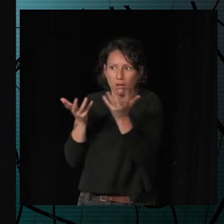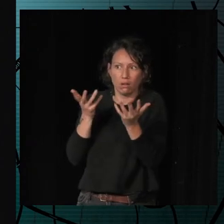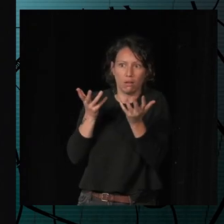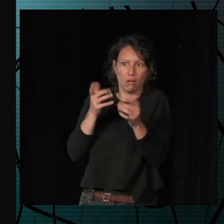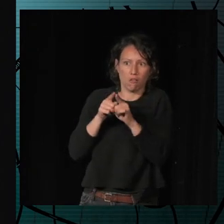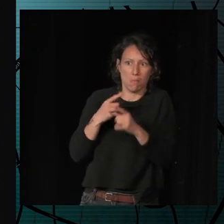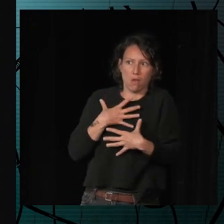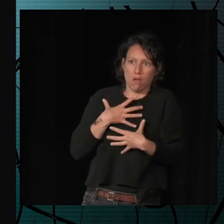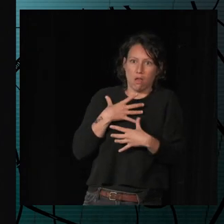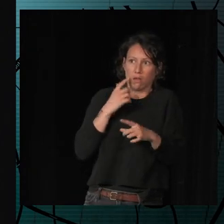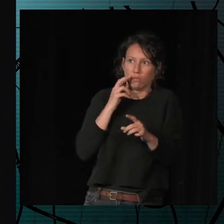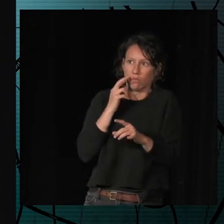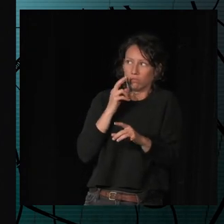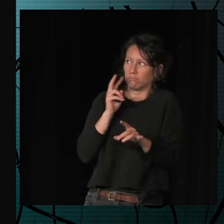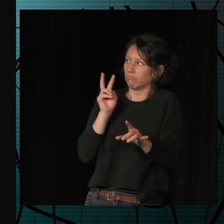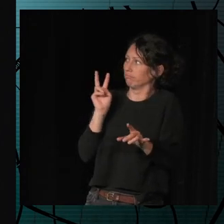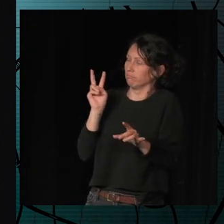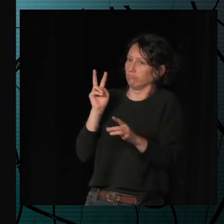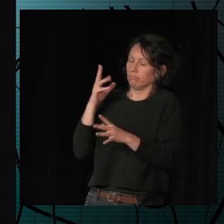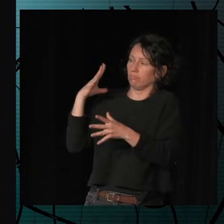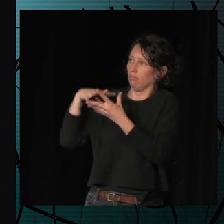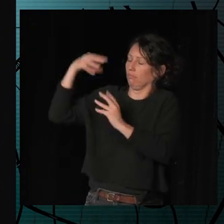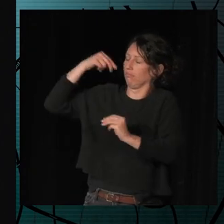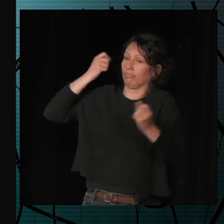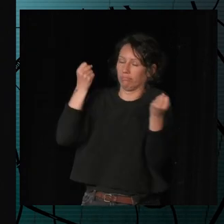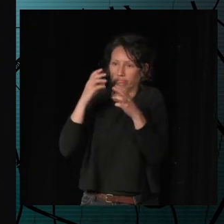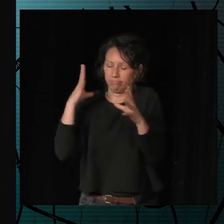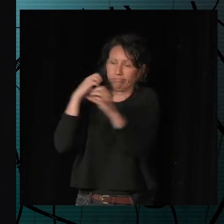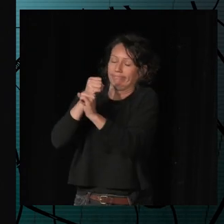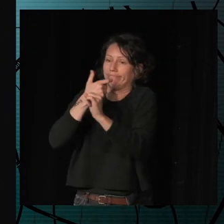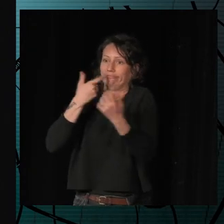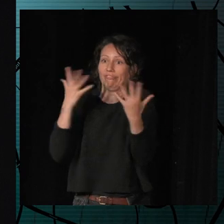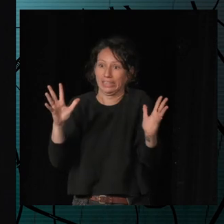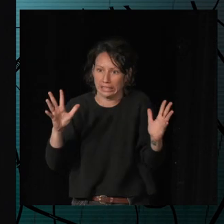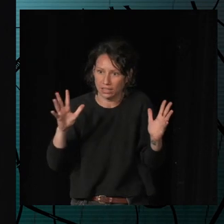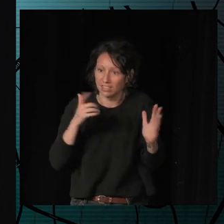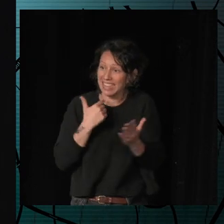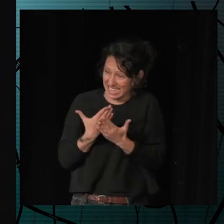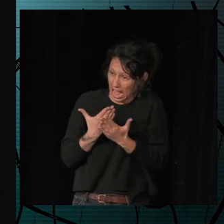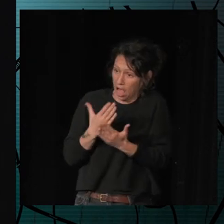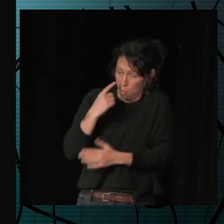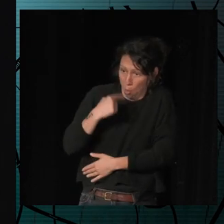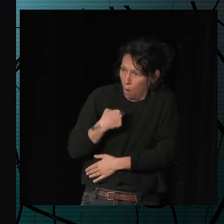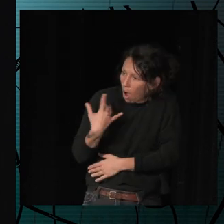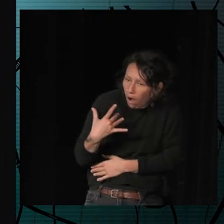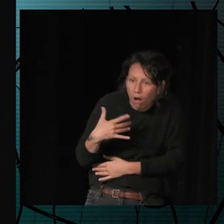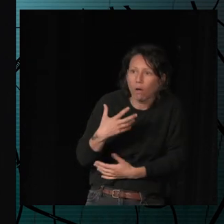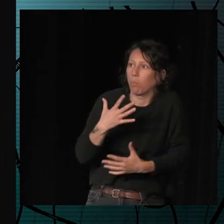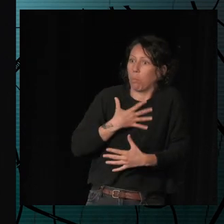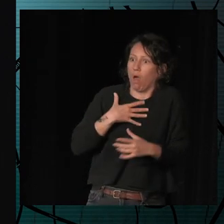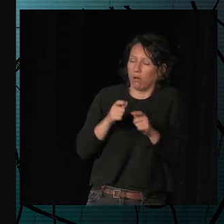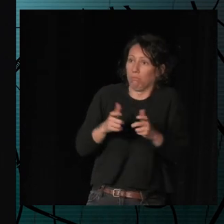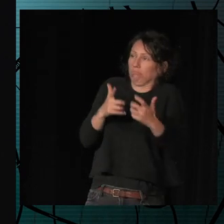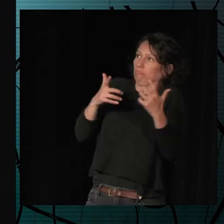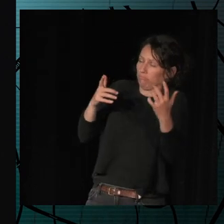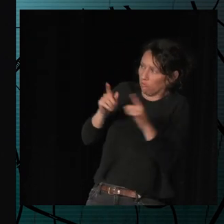a on se retourne on voit le xénomorphe et c'est fini en 2 secondes et je pense que l'effet de peur est beaucoup plus saisissant dans ces cas-là on a plus de chance de lâcher sa manette